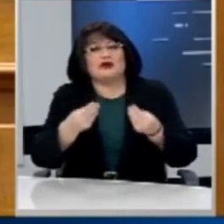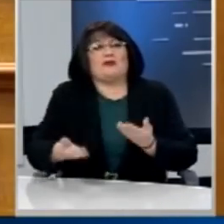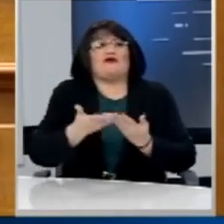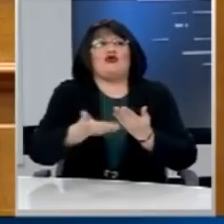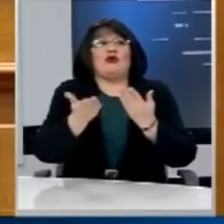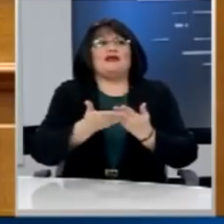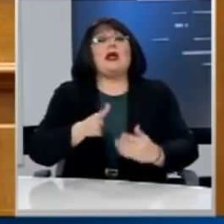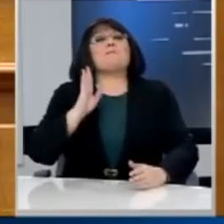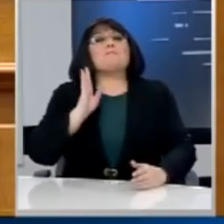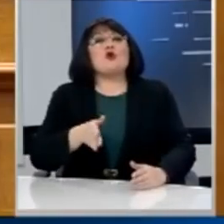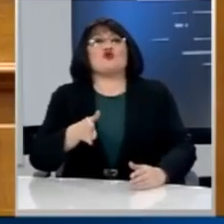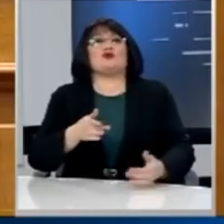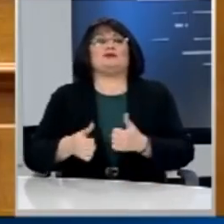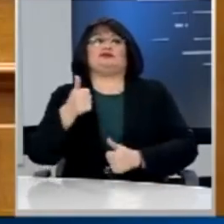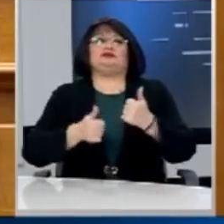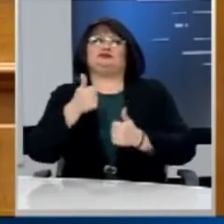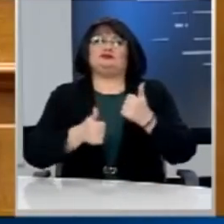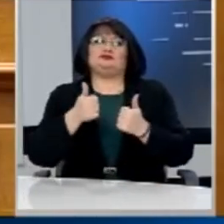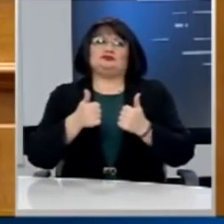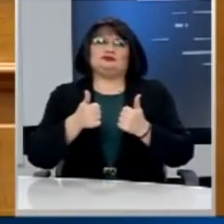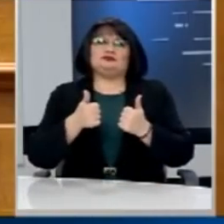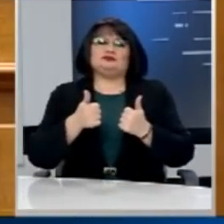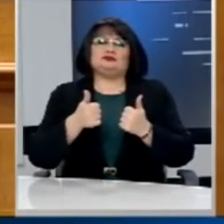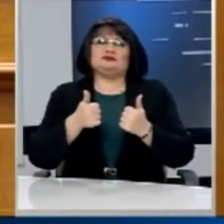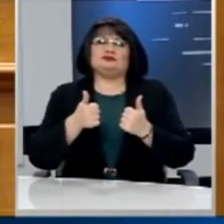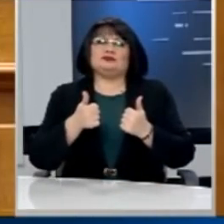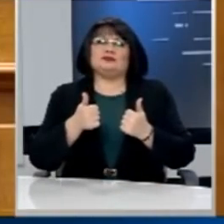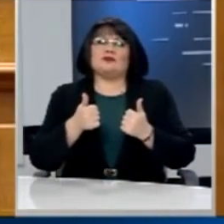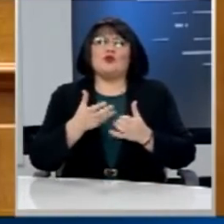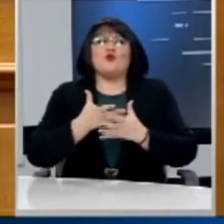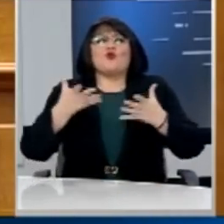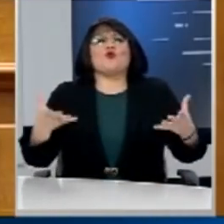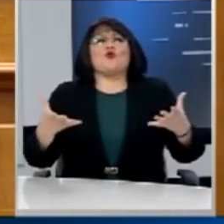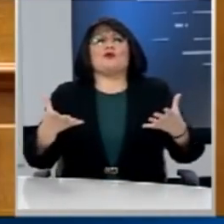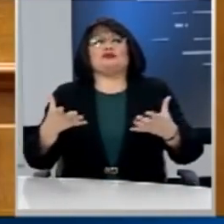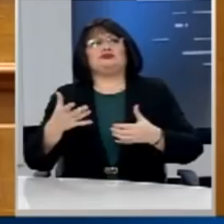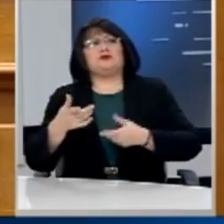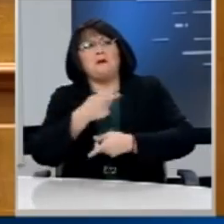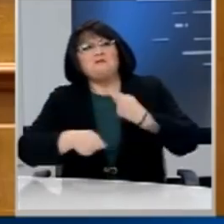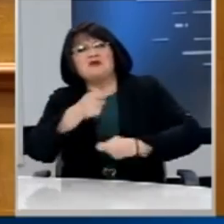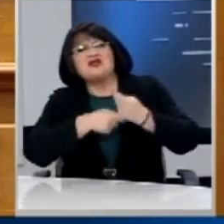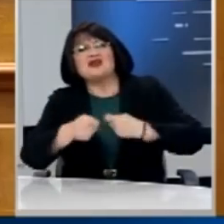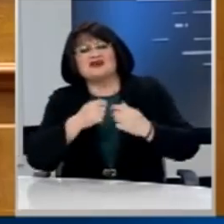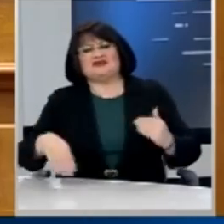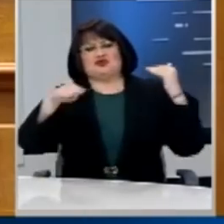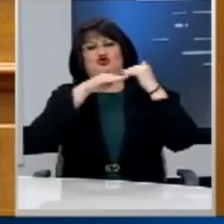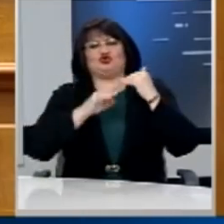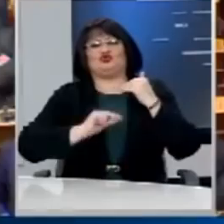τη δυνατότητα να ανταγωνιστούν τους μεγάλους αντιπάλους, τους ανταγωνιστές τους, επί ίσης